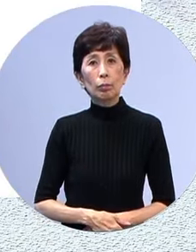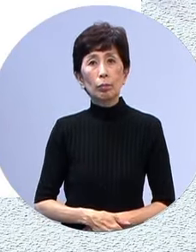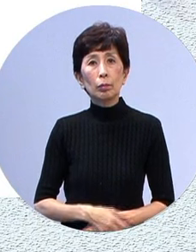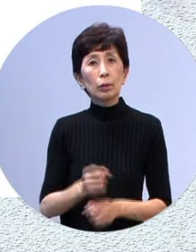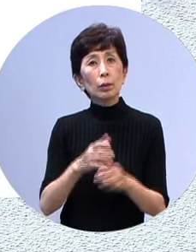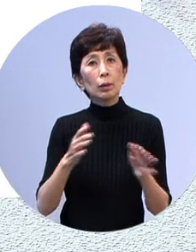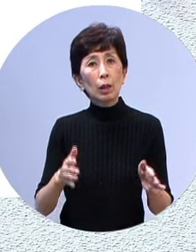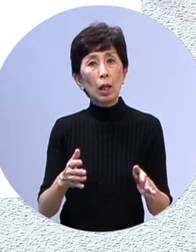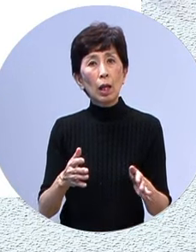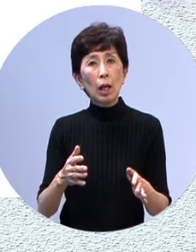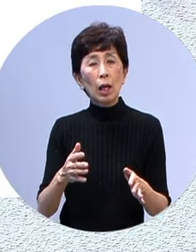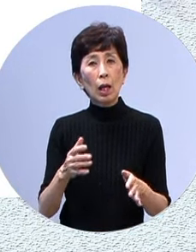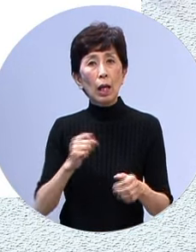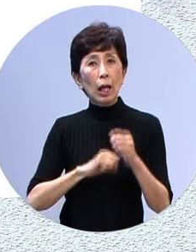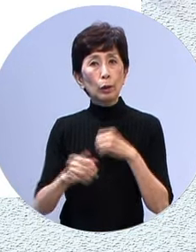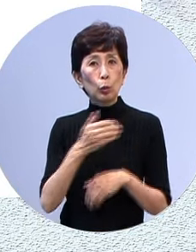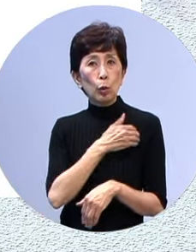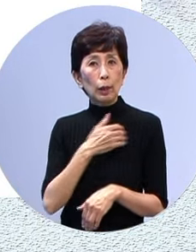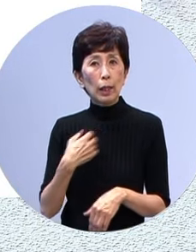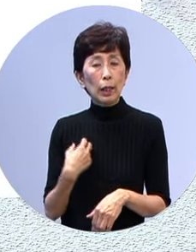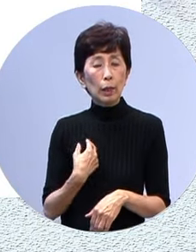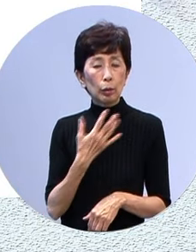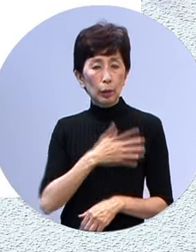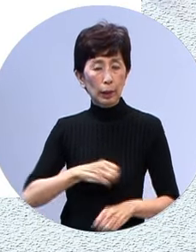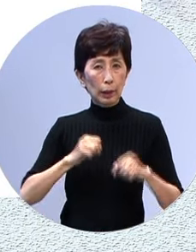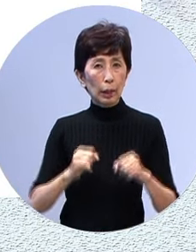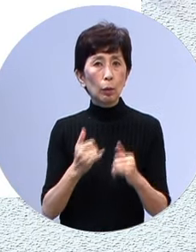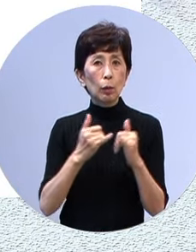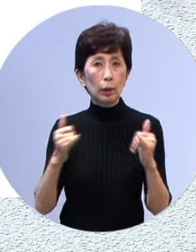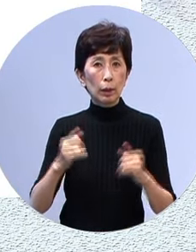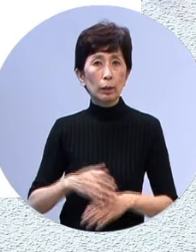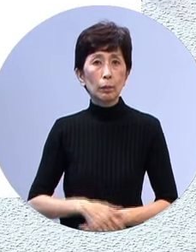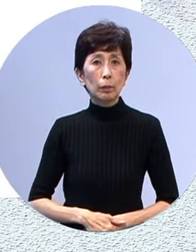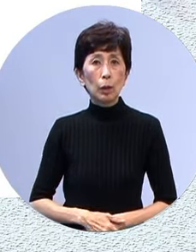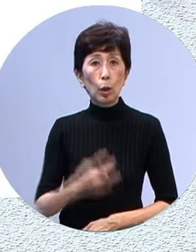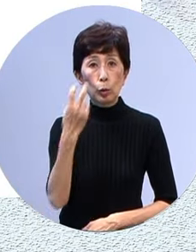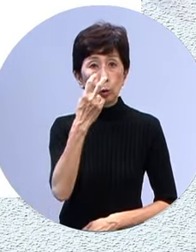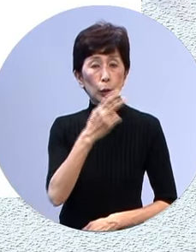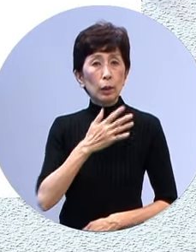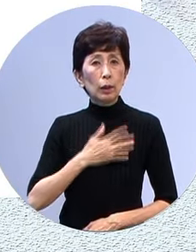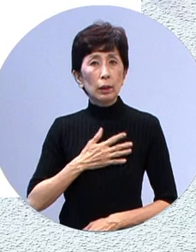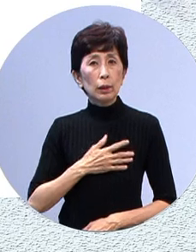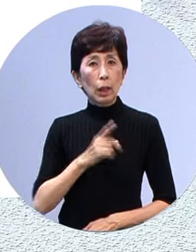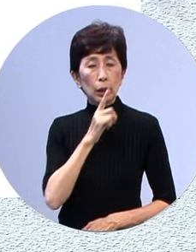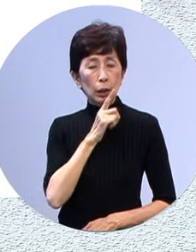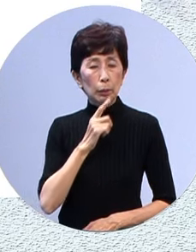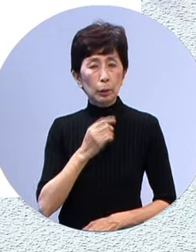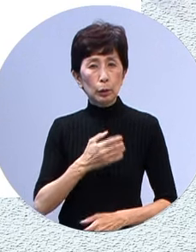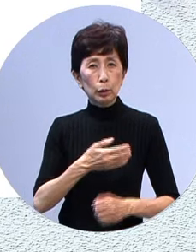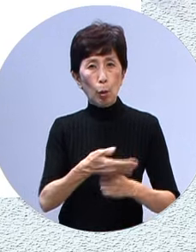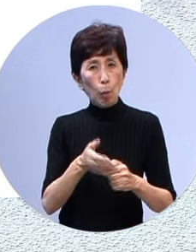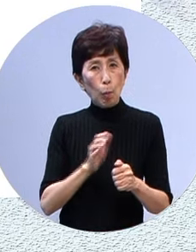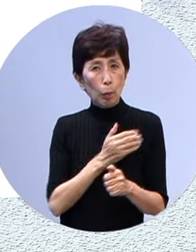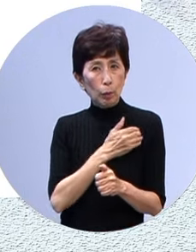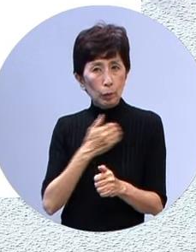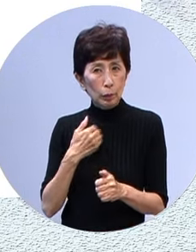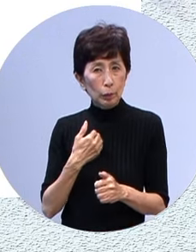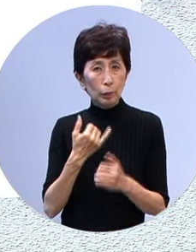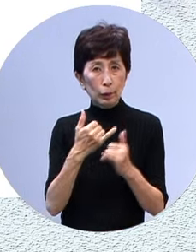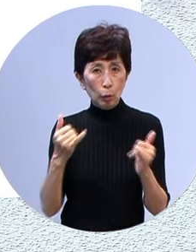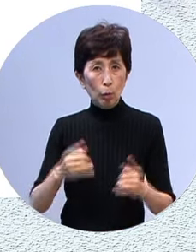市内で調査活動ができる健康な方であること、調査で知り得た秘密を守ることができる方であること